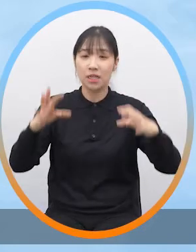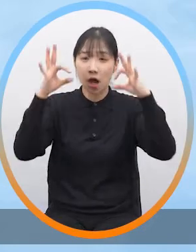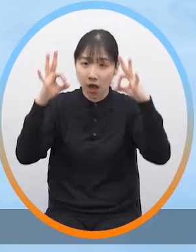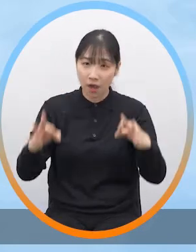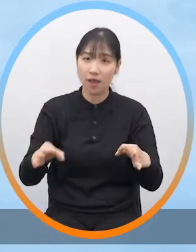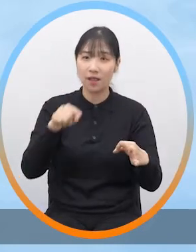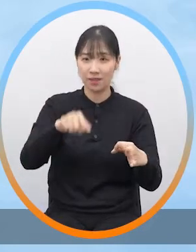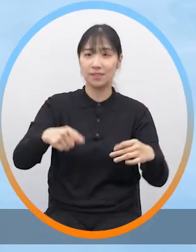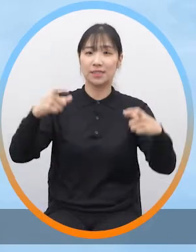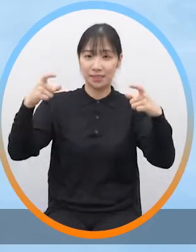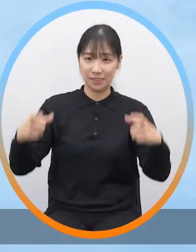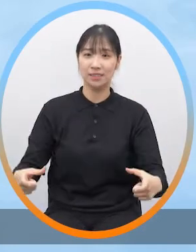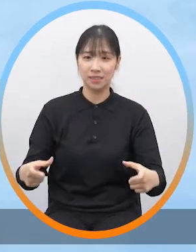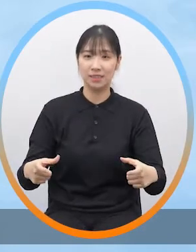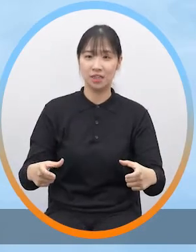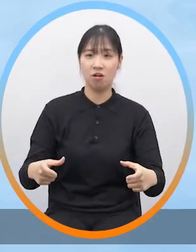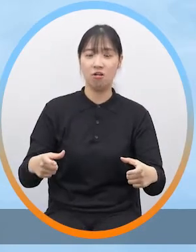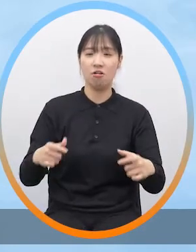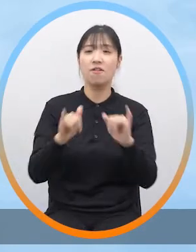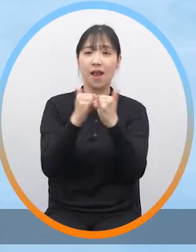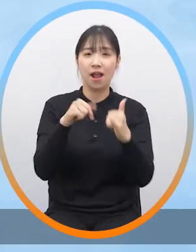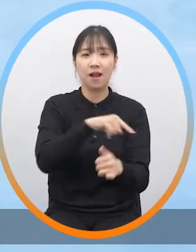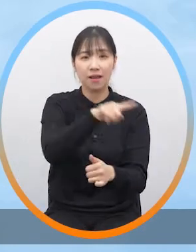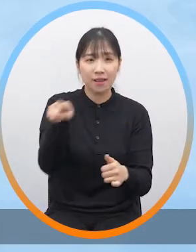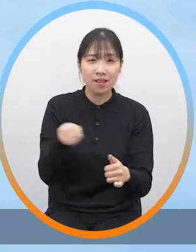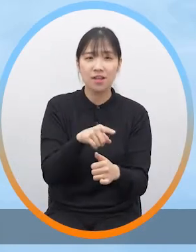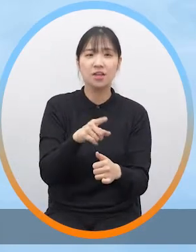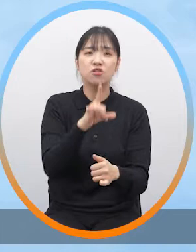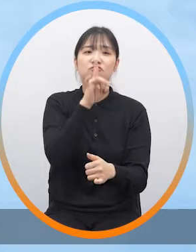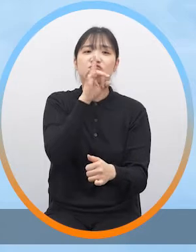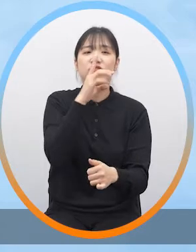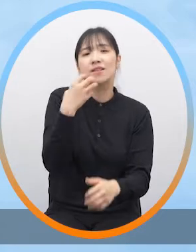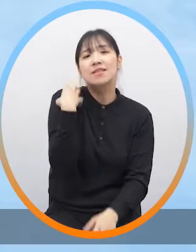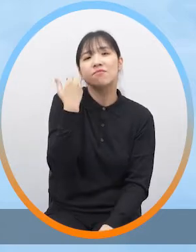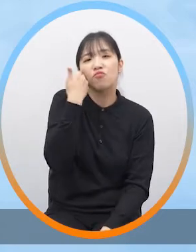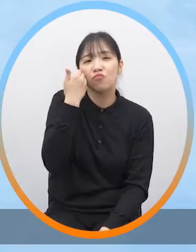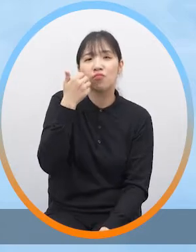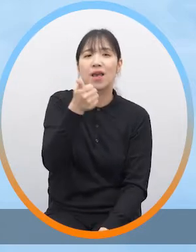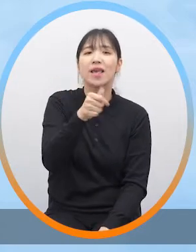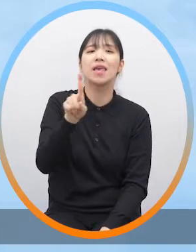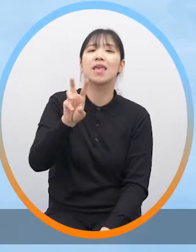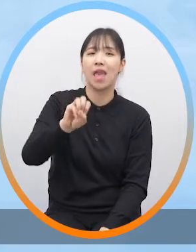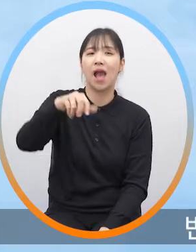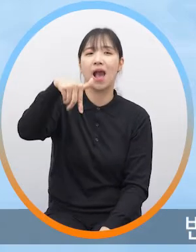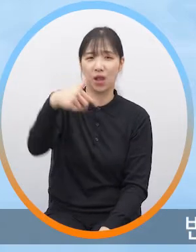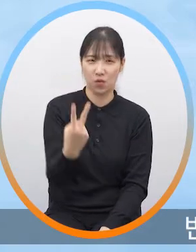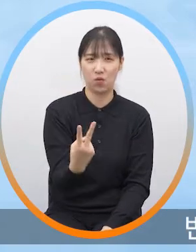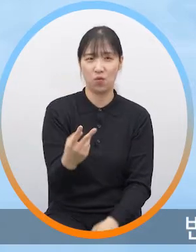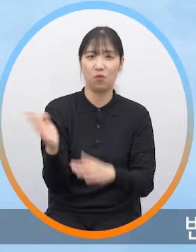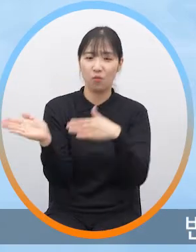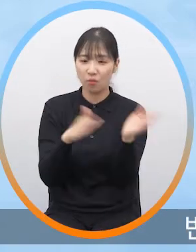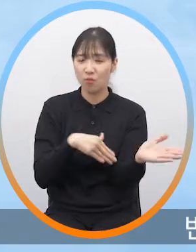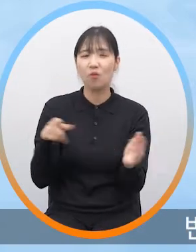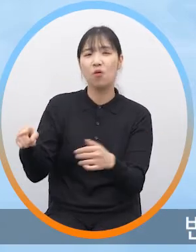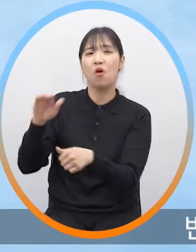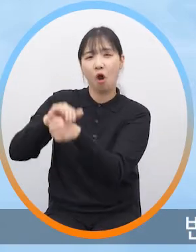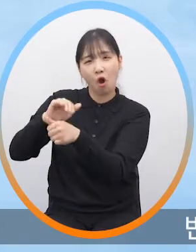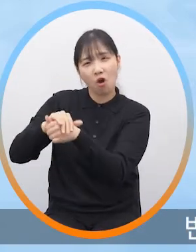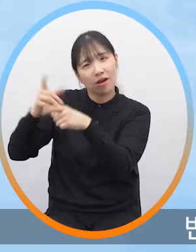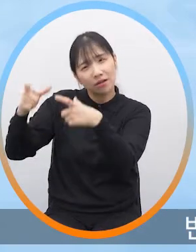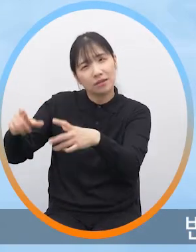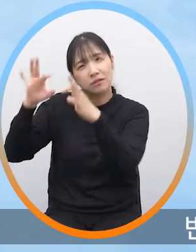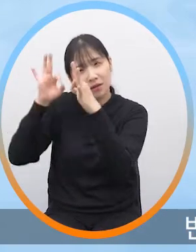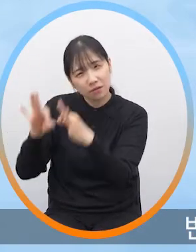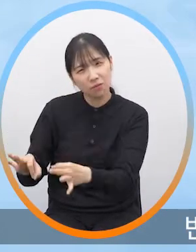같은 경우는 그 지역 사족들의 어떤 구심점이 향교가 역할을 하고요. 반면에 영남 같은